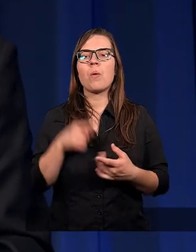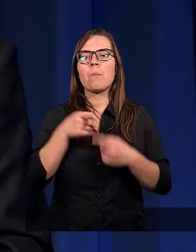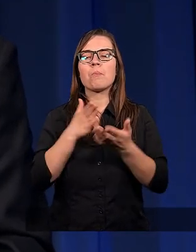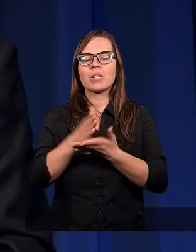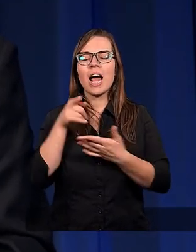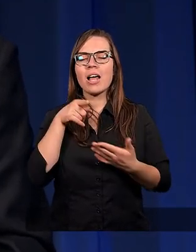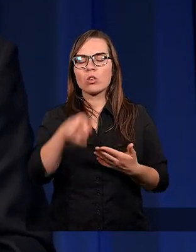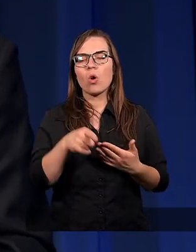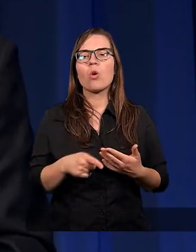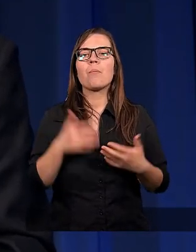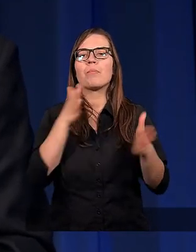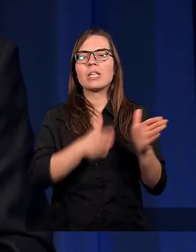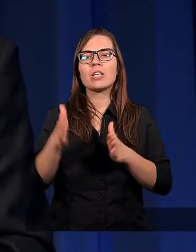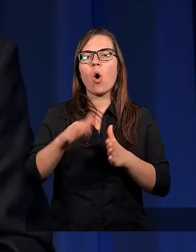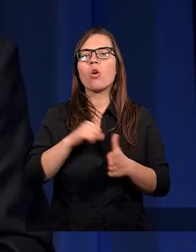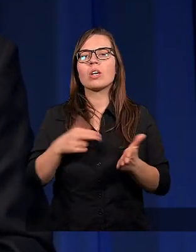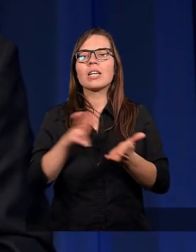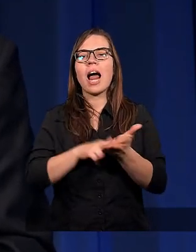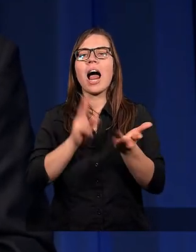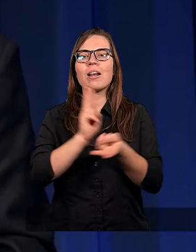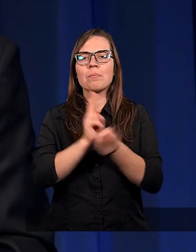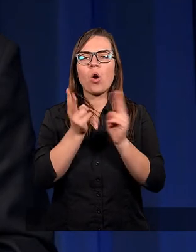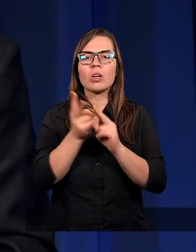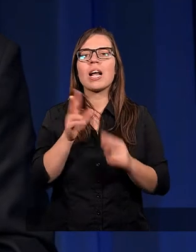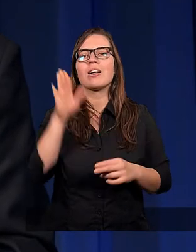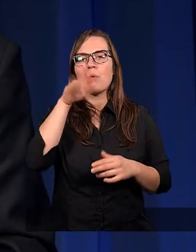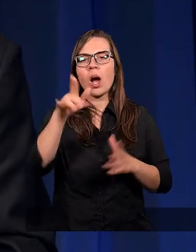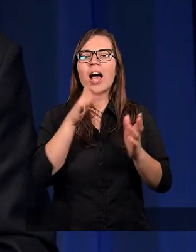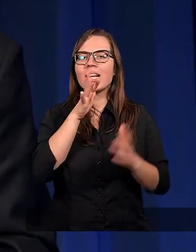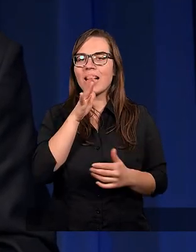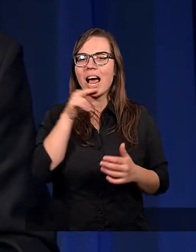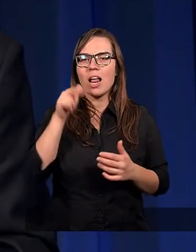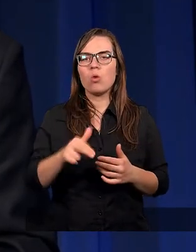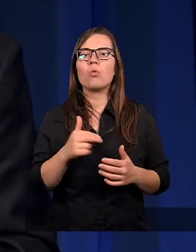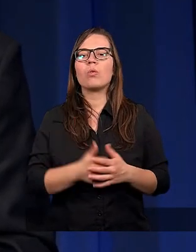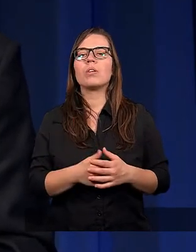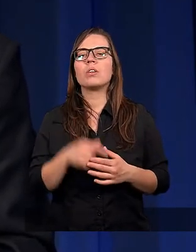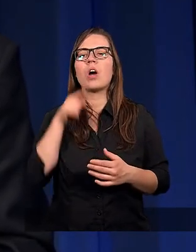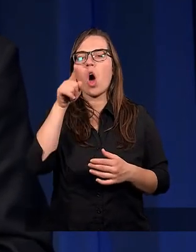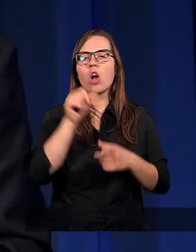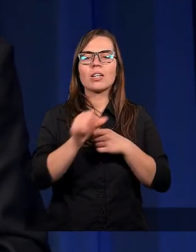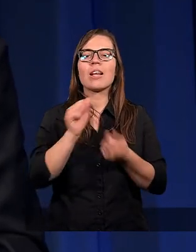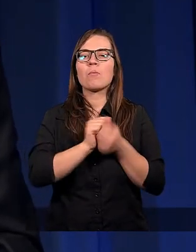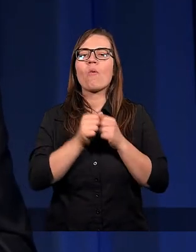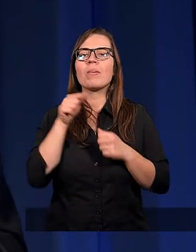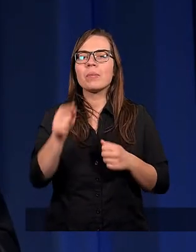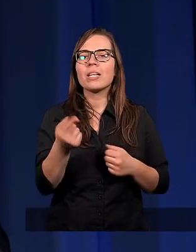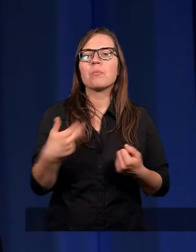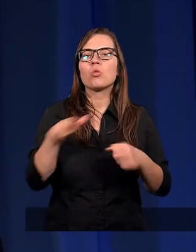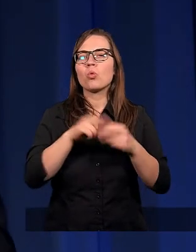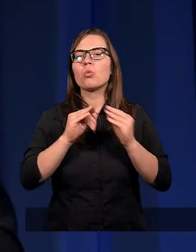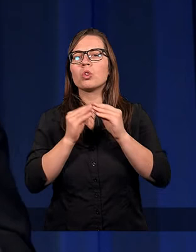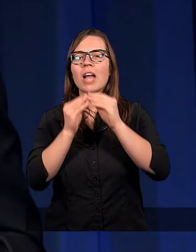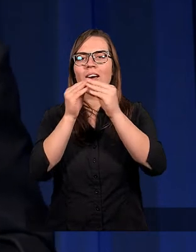przeto przygotuj się na spotkanie twojego Boga, Izraelu. On bowiem jest tym, który